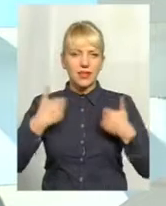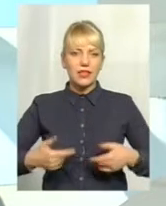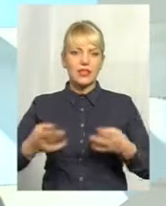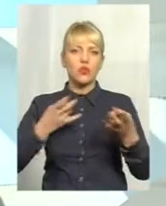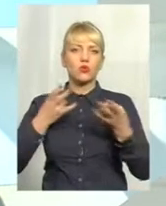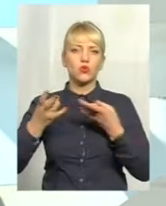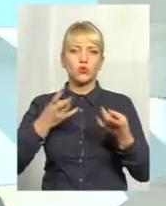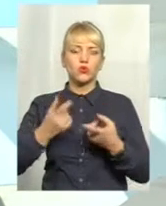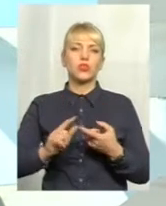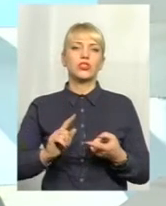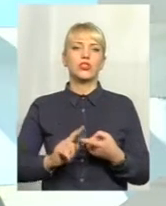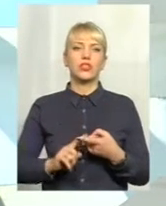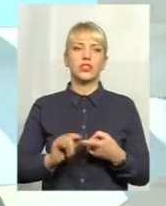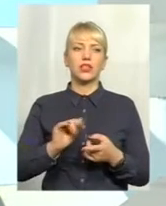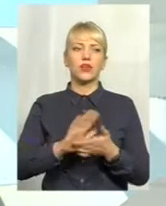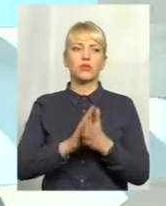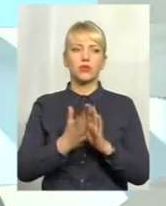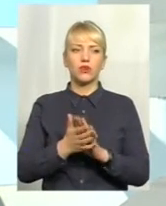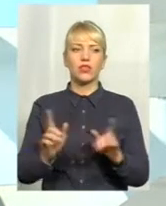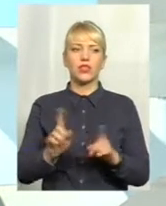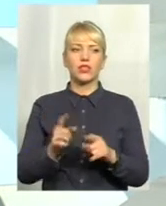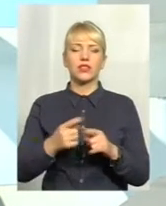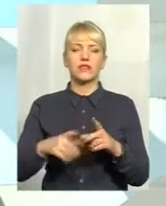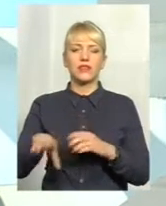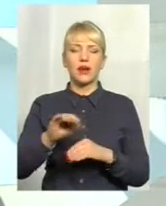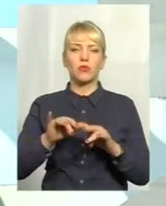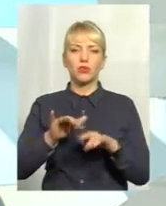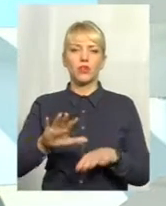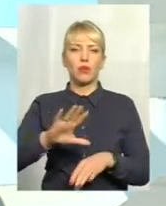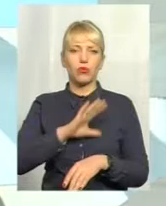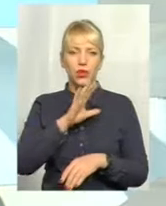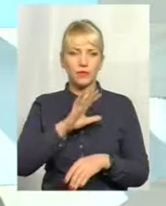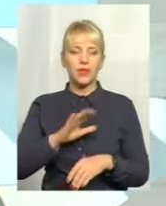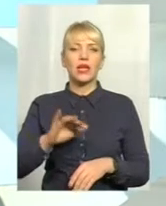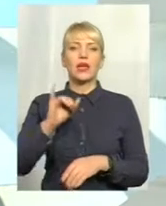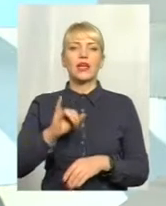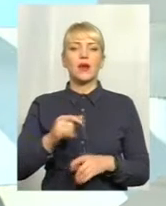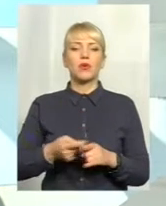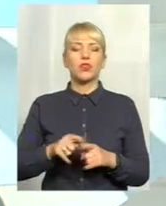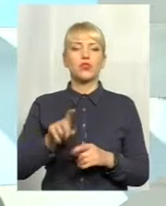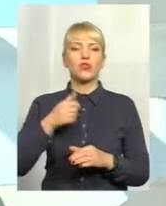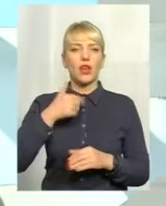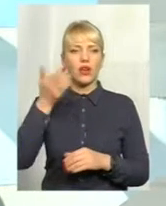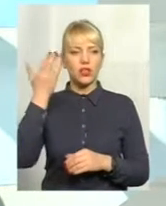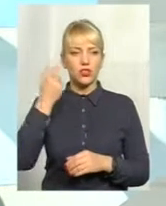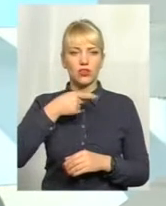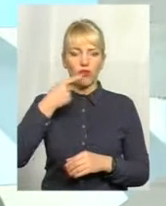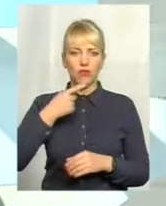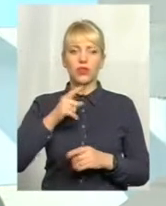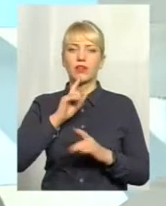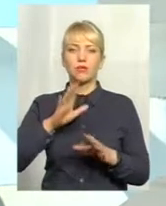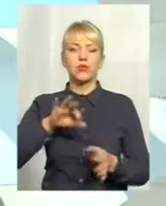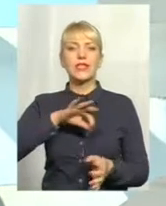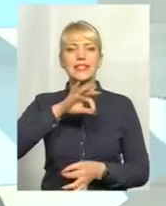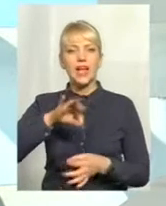фіксує ці обставини, за яких воно це все, ця подія відбулася. Про те, що я говорив раніше, не буде зайвим,